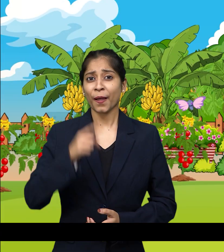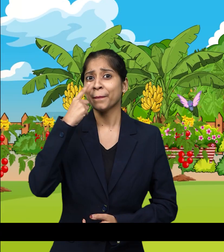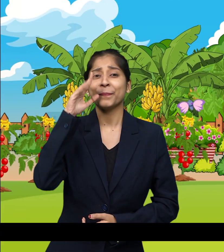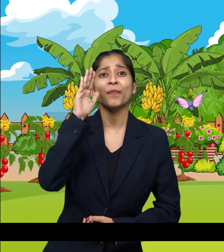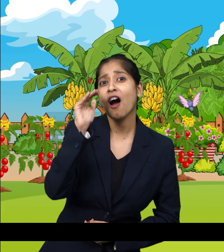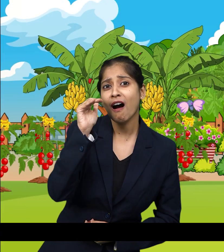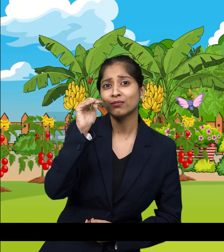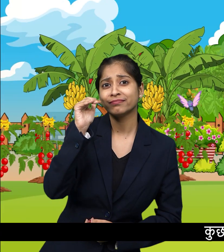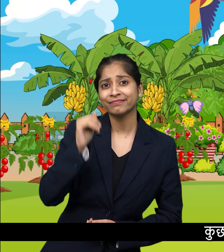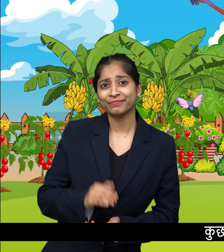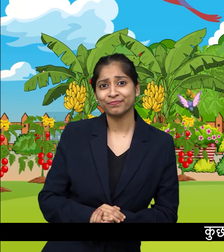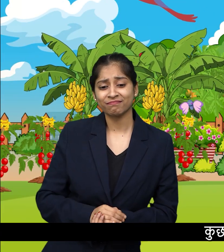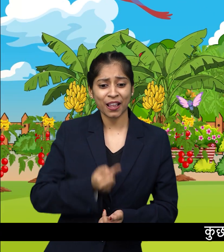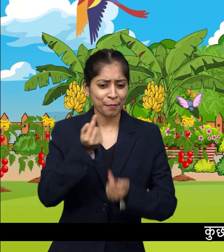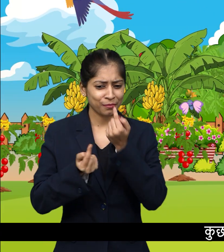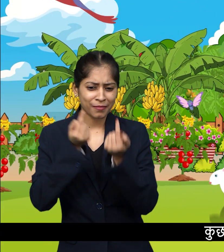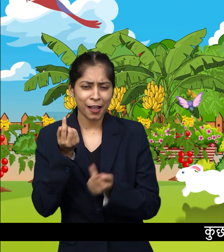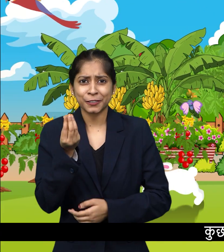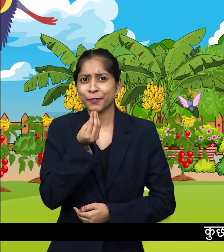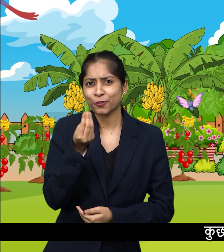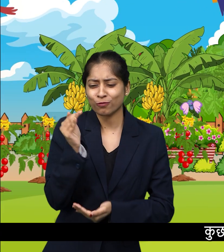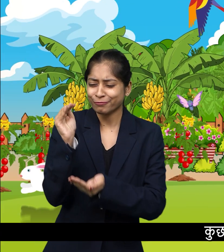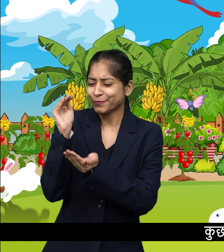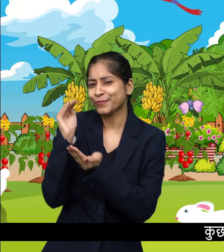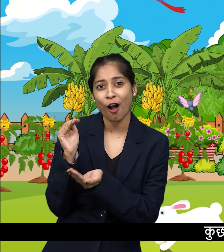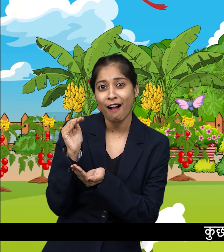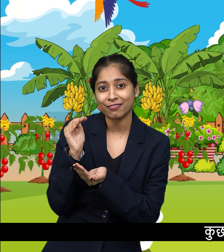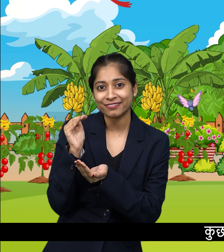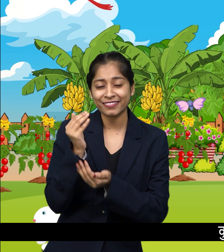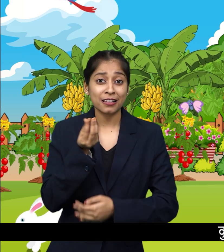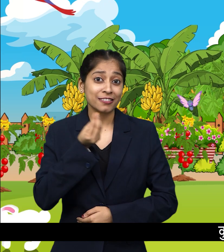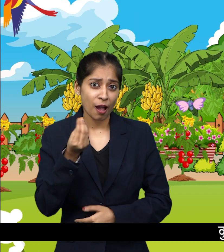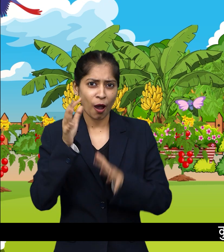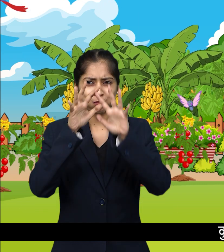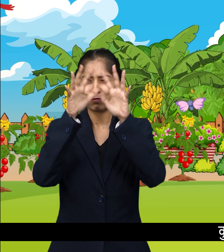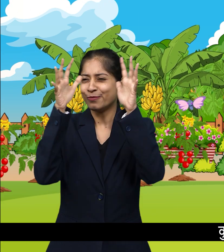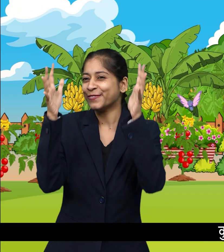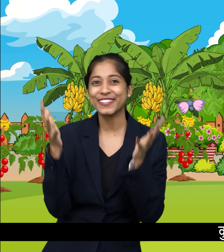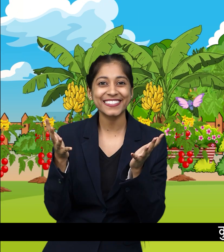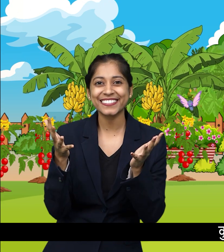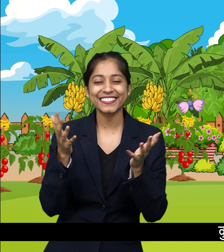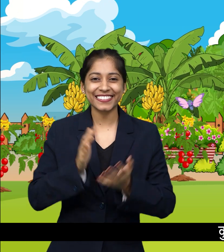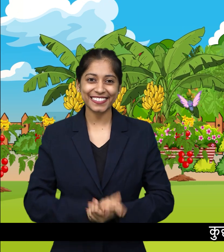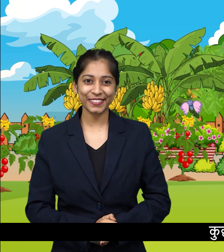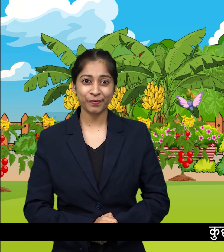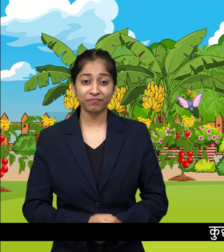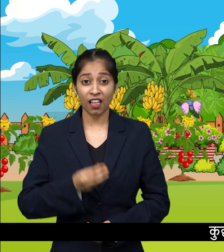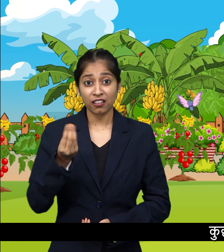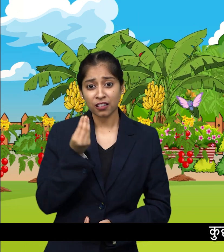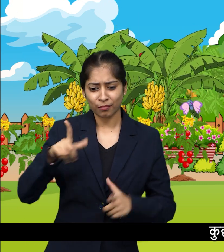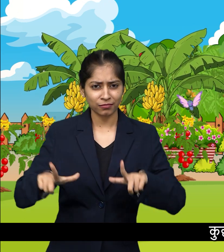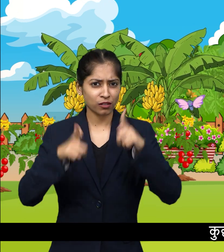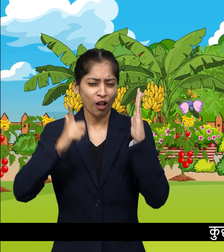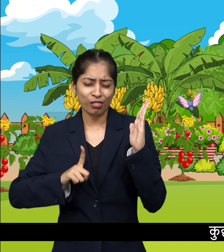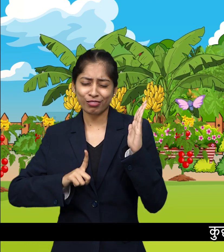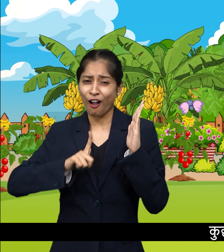माँ, कुछ पौधे बहुत छोटे हैं, कुछ झाड़ीदार हैं, कुछ लंबे और